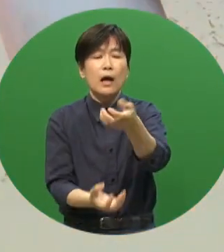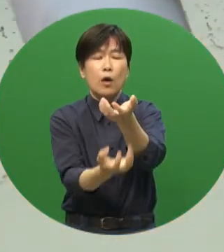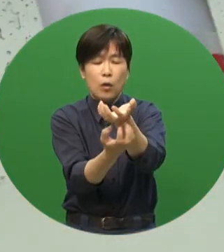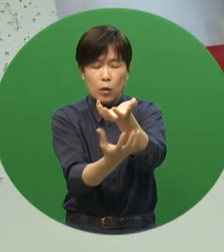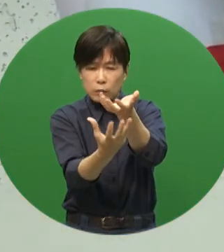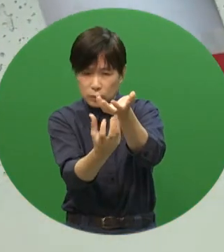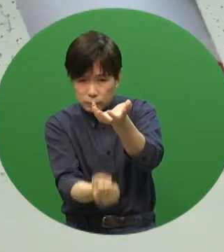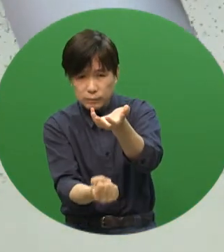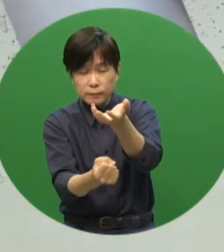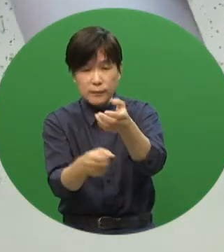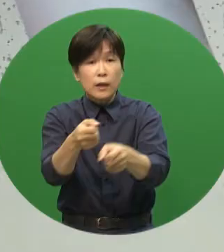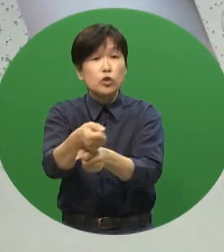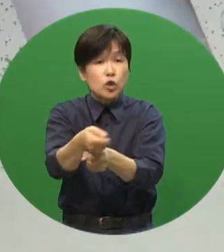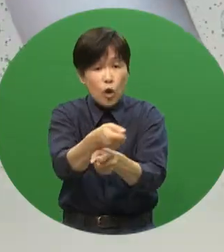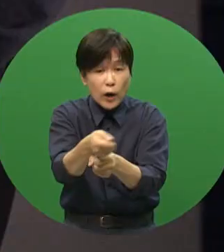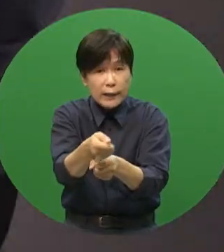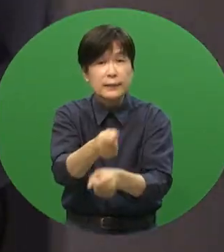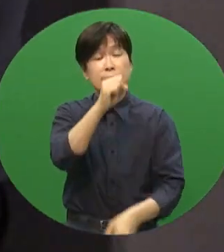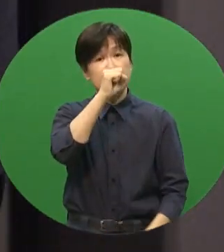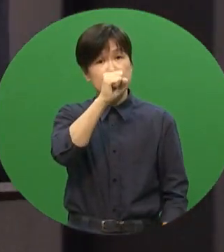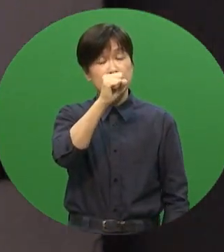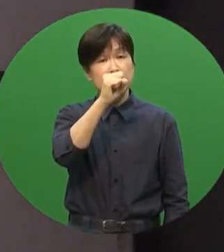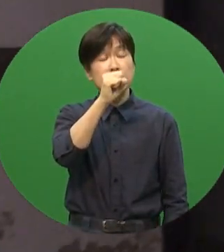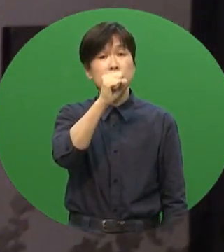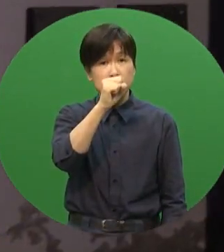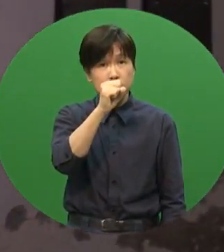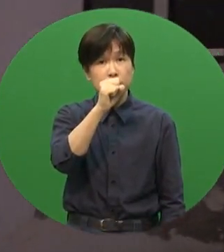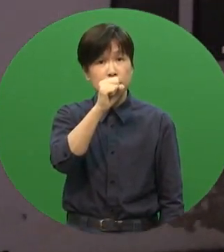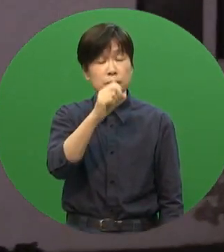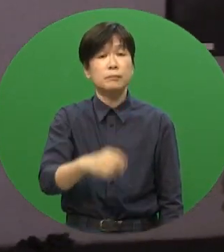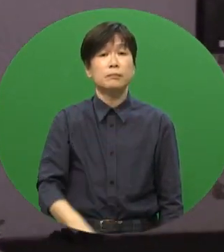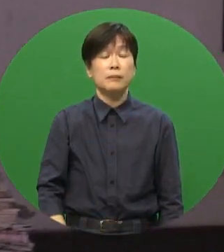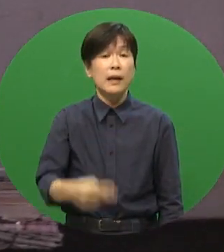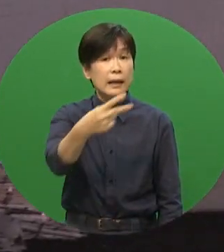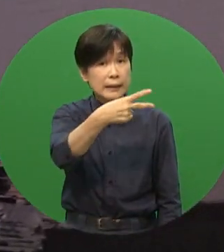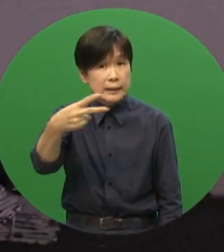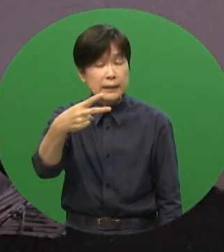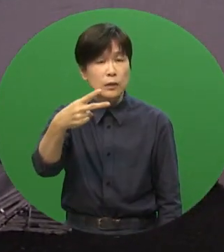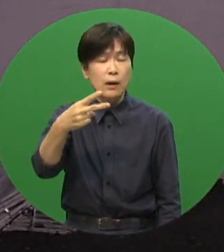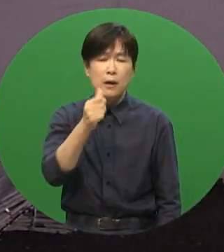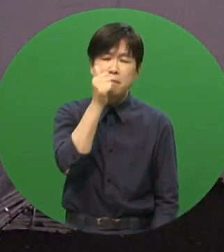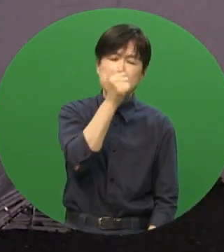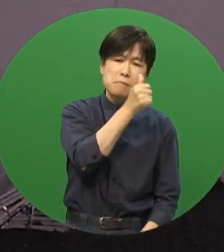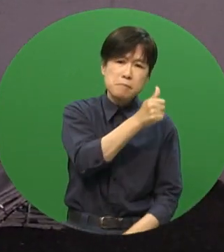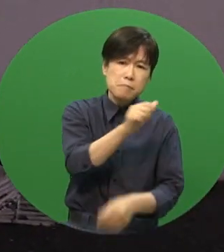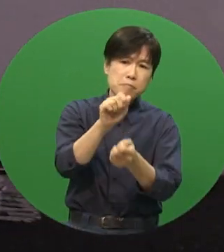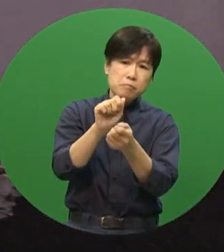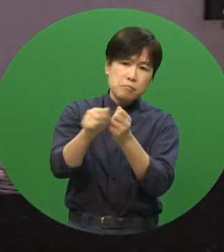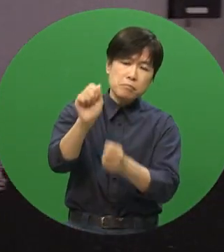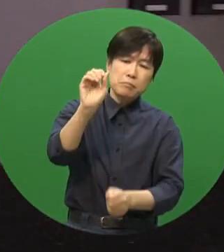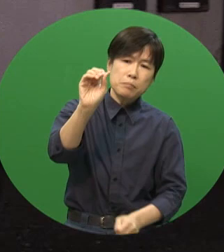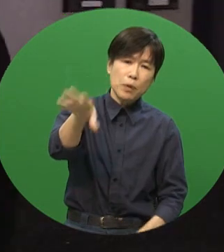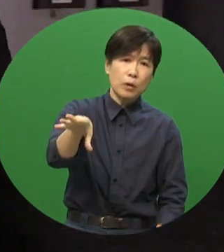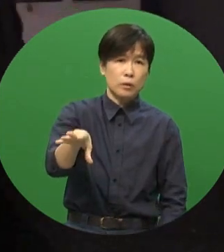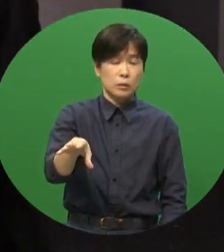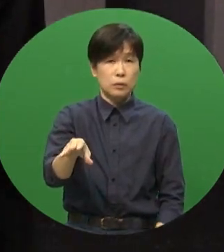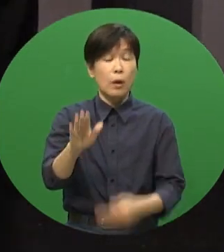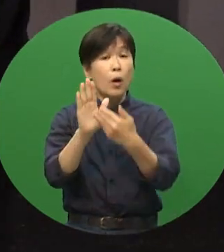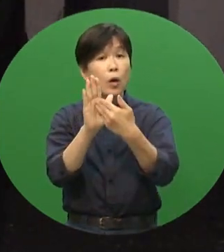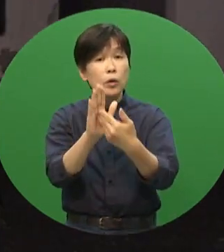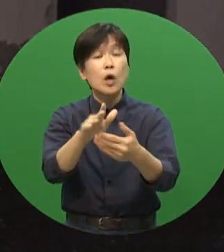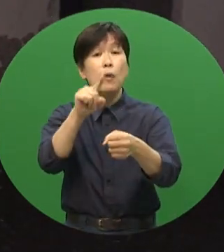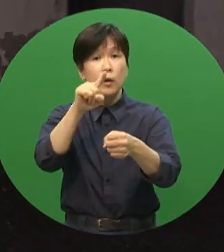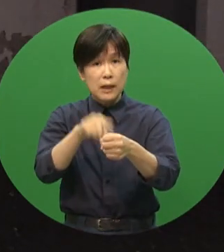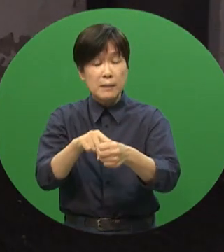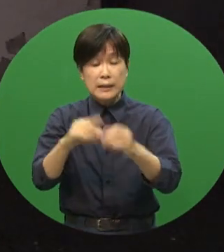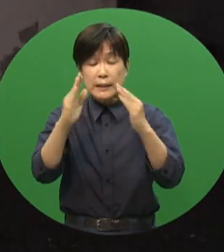め消火器などを使いましょう。 続いての出火原因は放火。放火されない環境づくりが大切なんだそうです